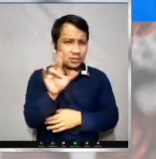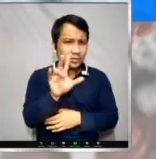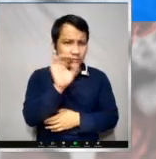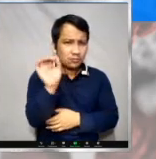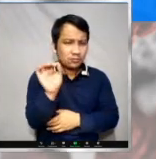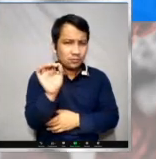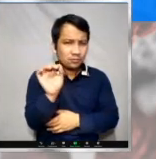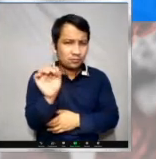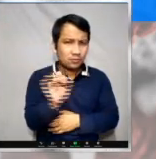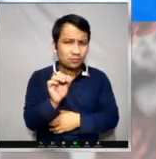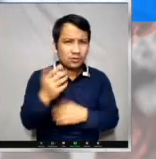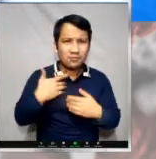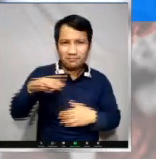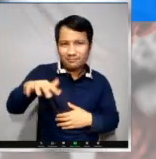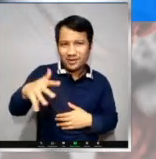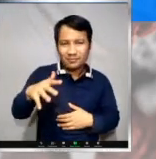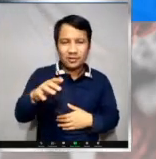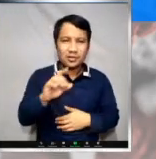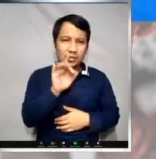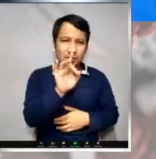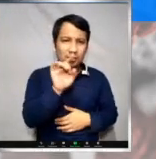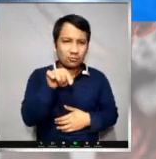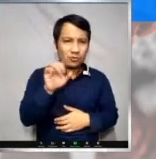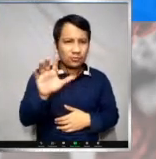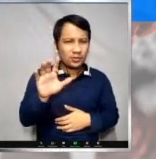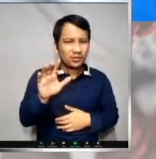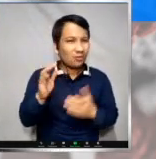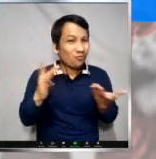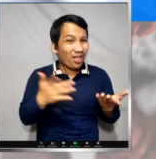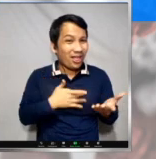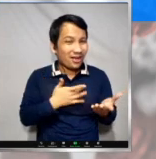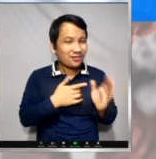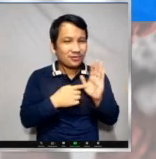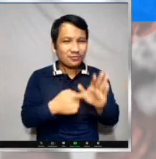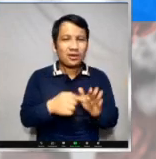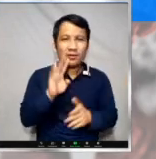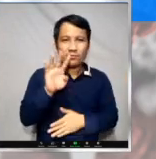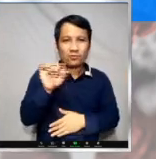mild, 8.8% ang asymptomatic at 4.9% ang